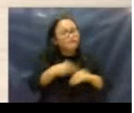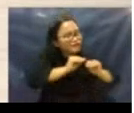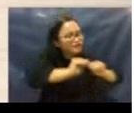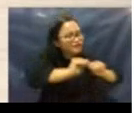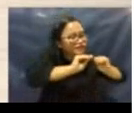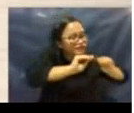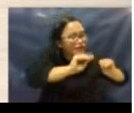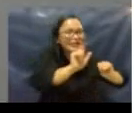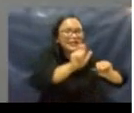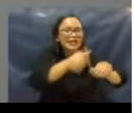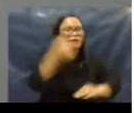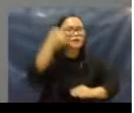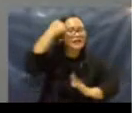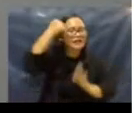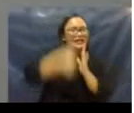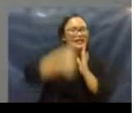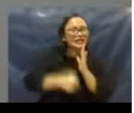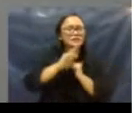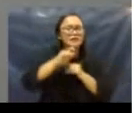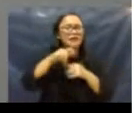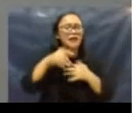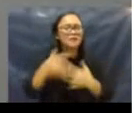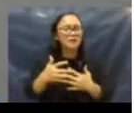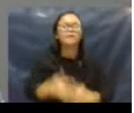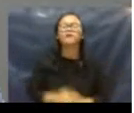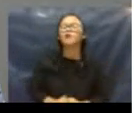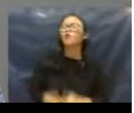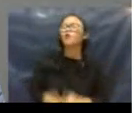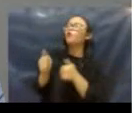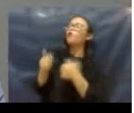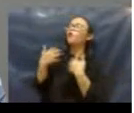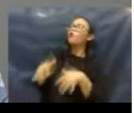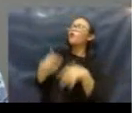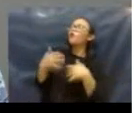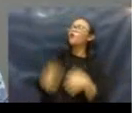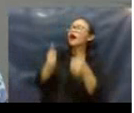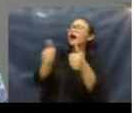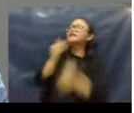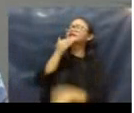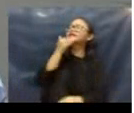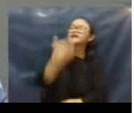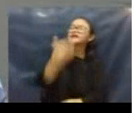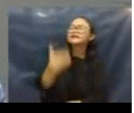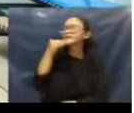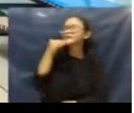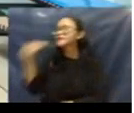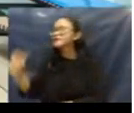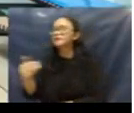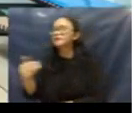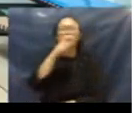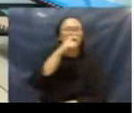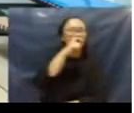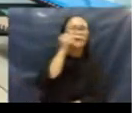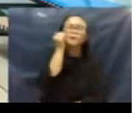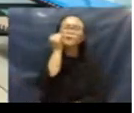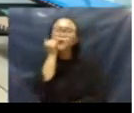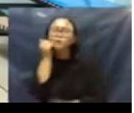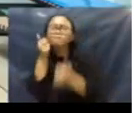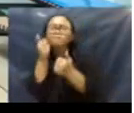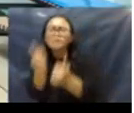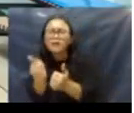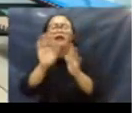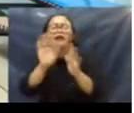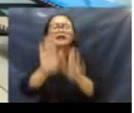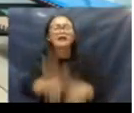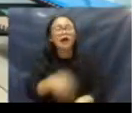berpikir kritis. Wah, terima kasih nih Pak Rizal dan juga Ibu Ega buat sharingnya. Kalau gitu, saya juga mohon izin